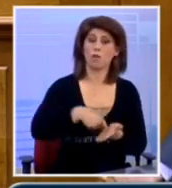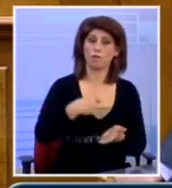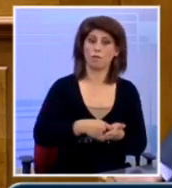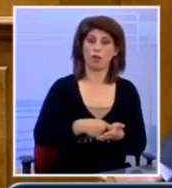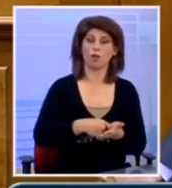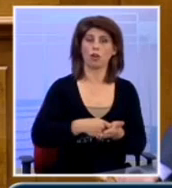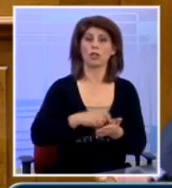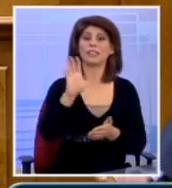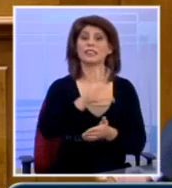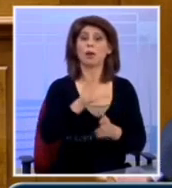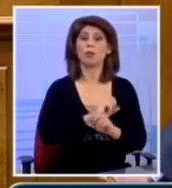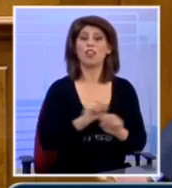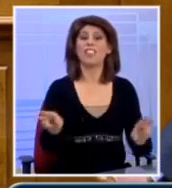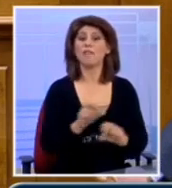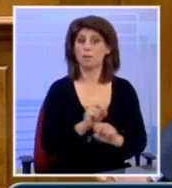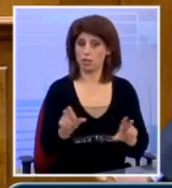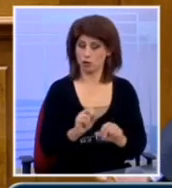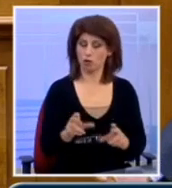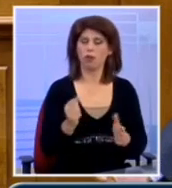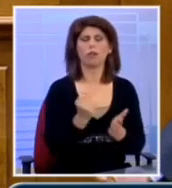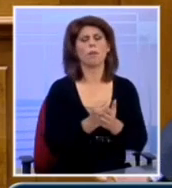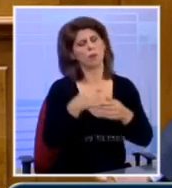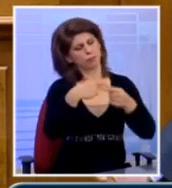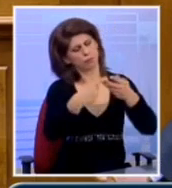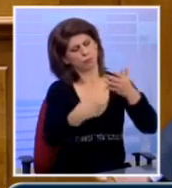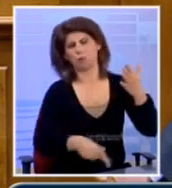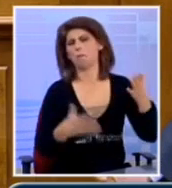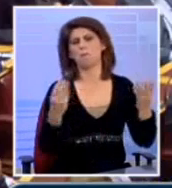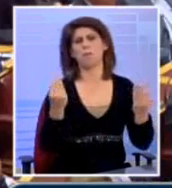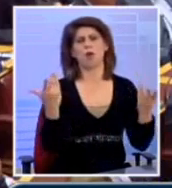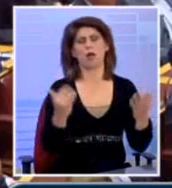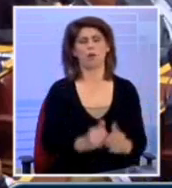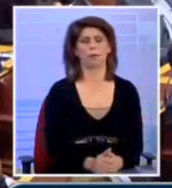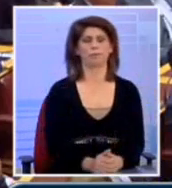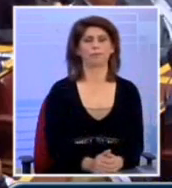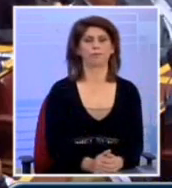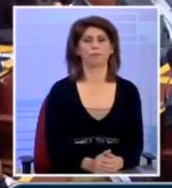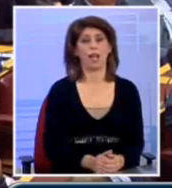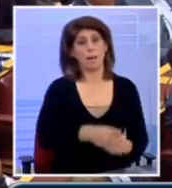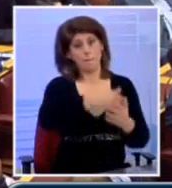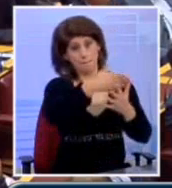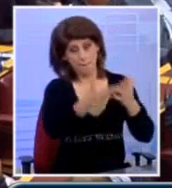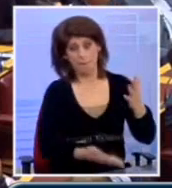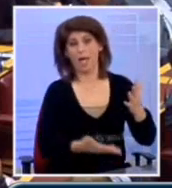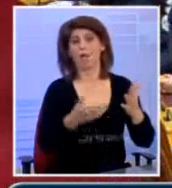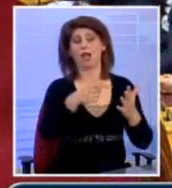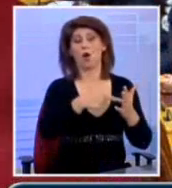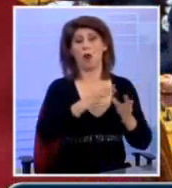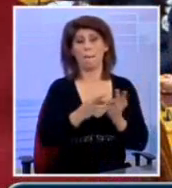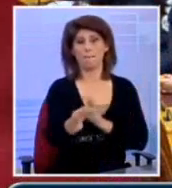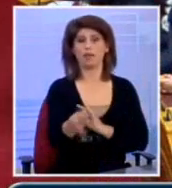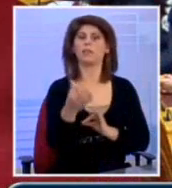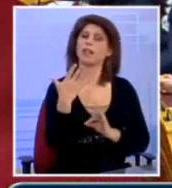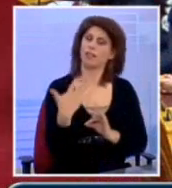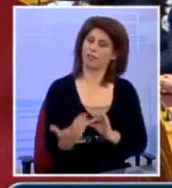επί των τηλεοπτικών διαφημίσεων και πολλά άλλα ακόμα. Με αυτά τα μέτρα θα έχουμε